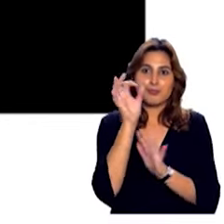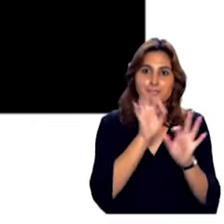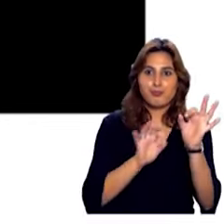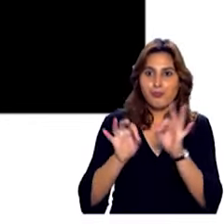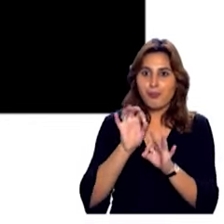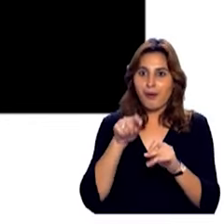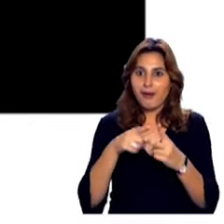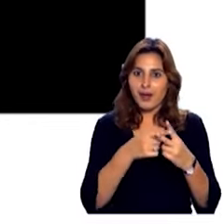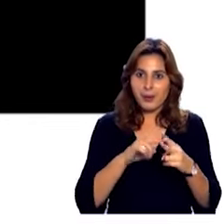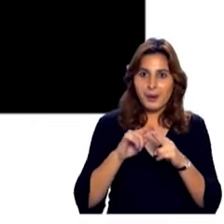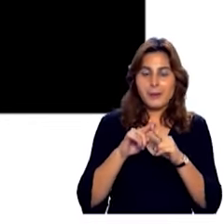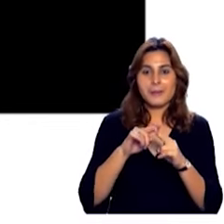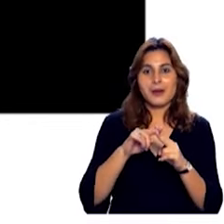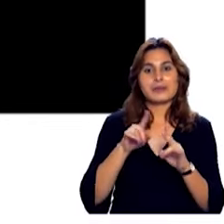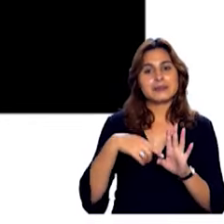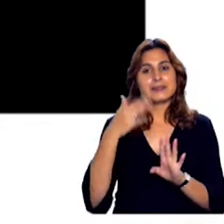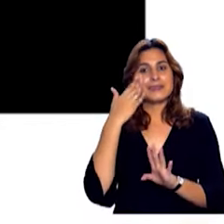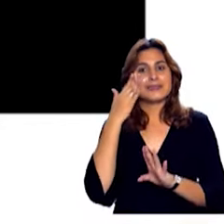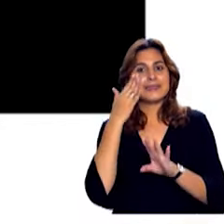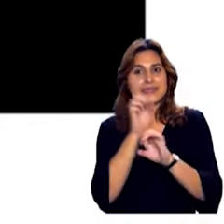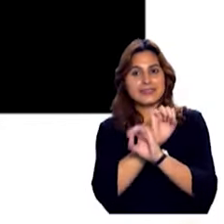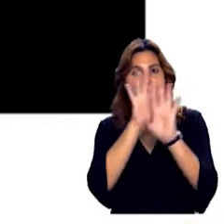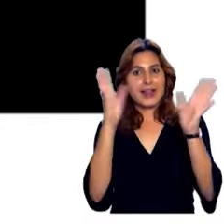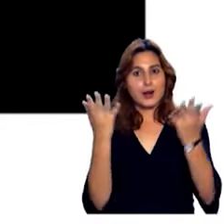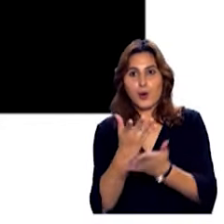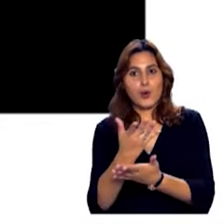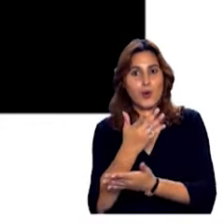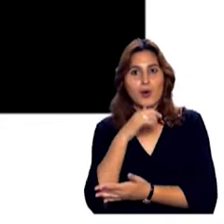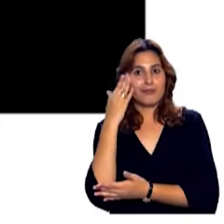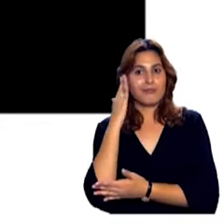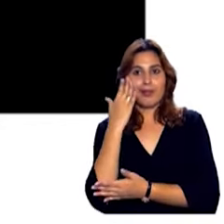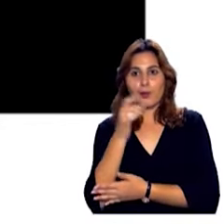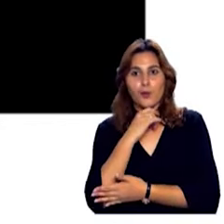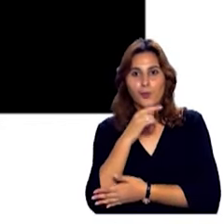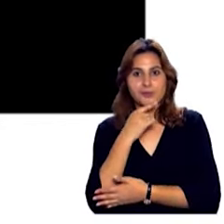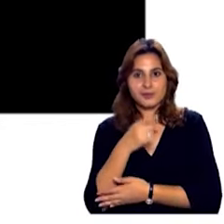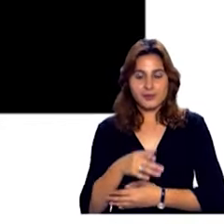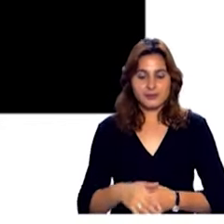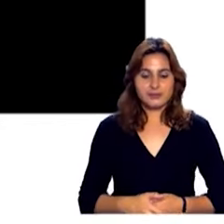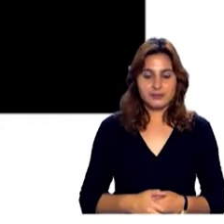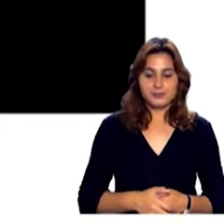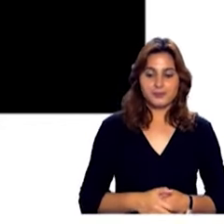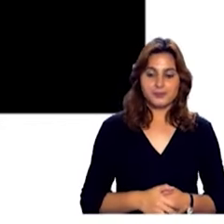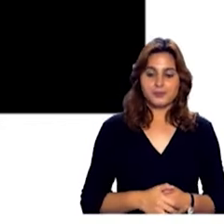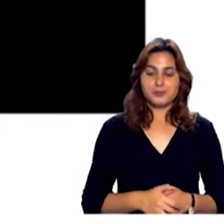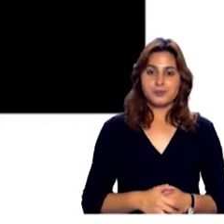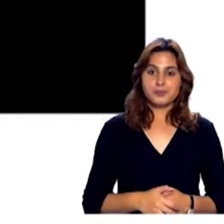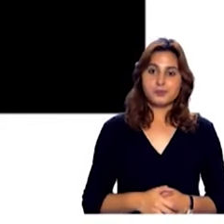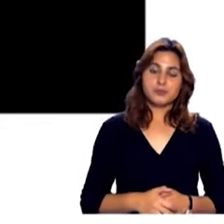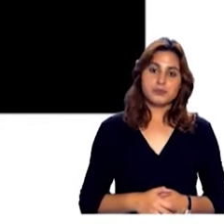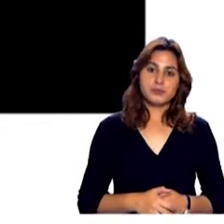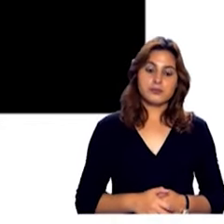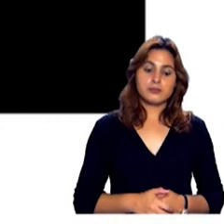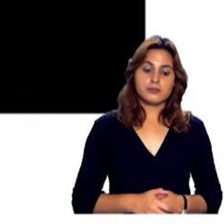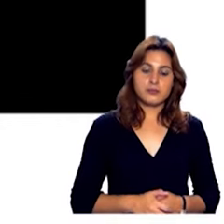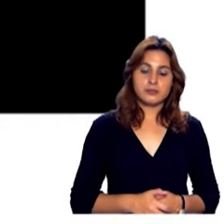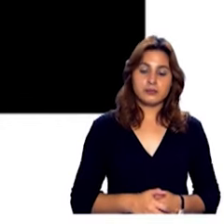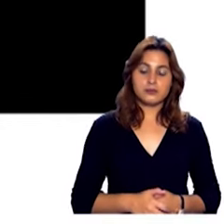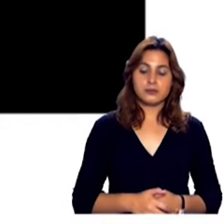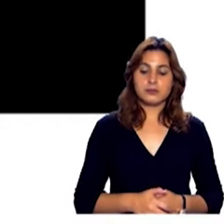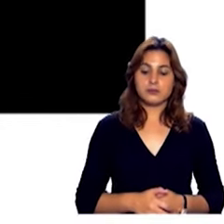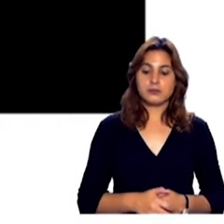modelli storici non in vigore Il Secondo rischio dare un inquadramento sistematico Che Non rispecchiare